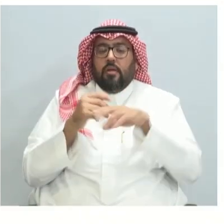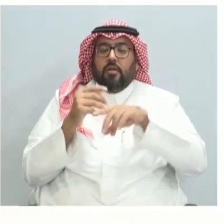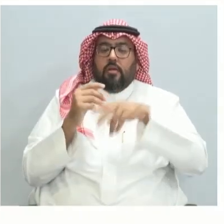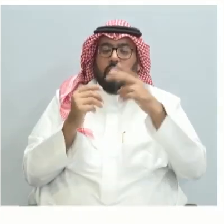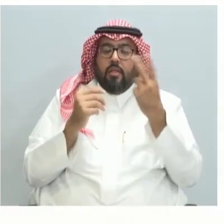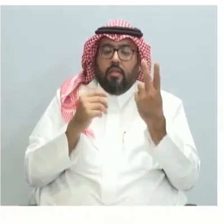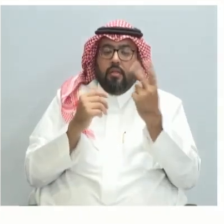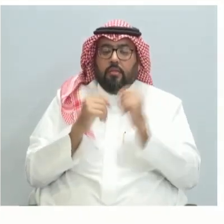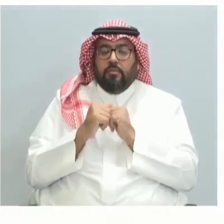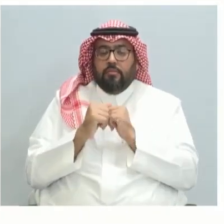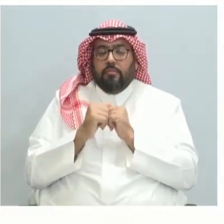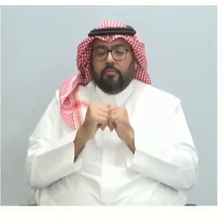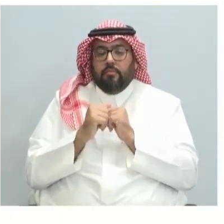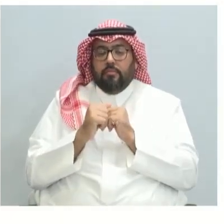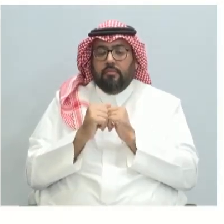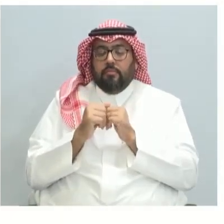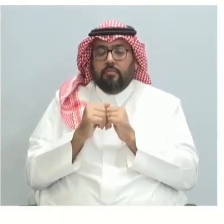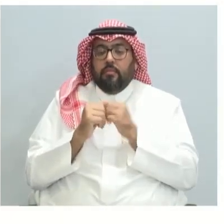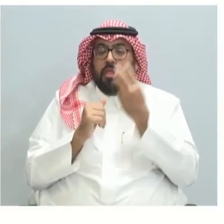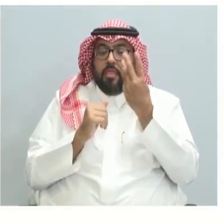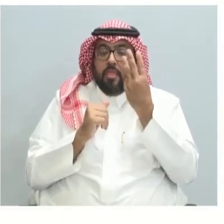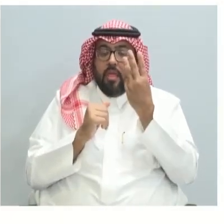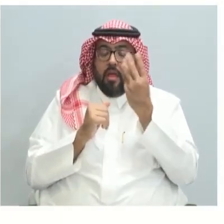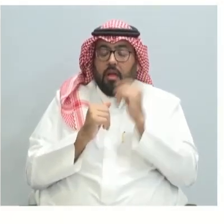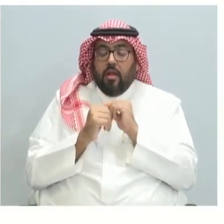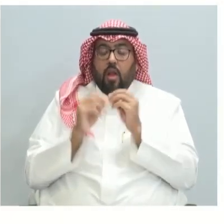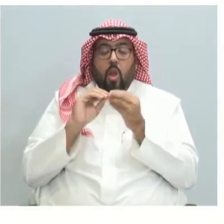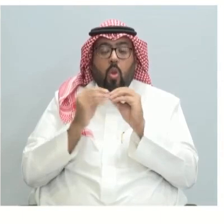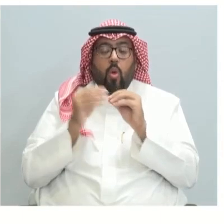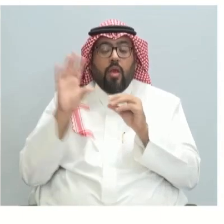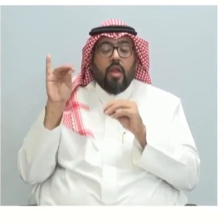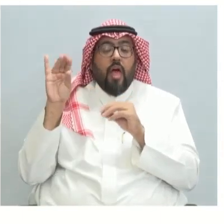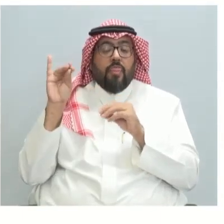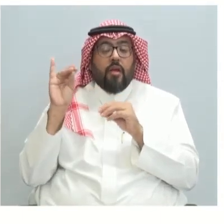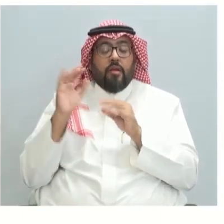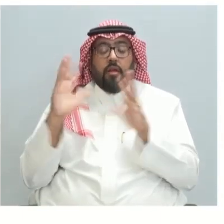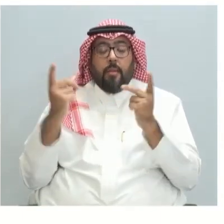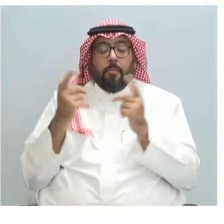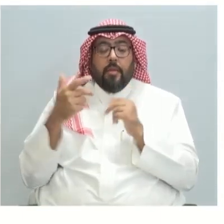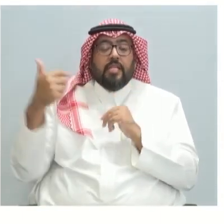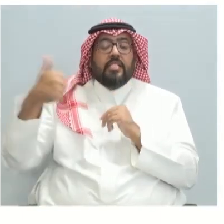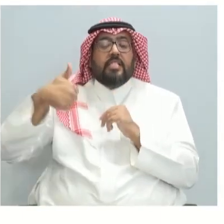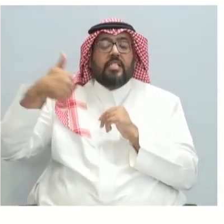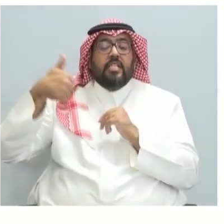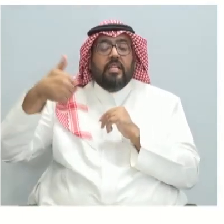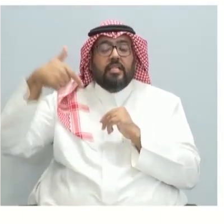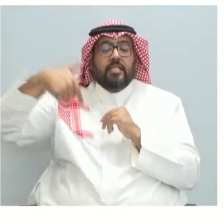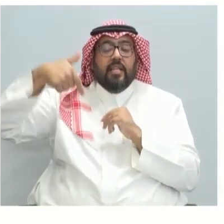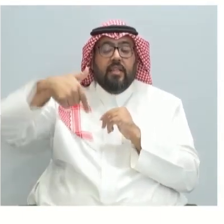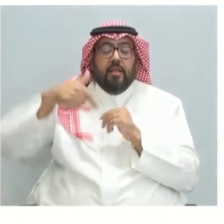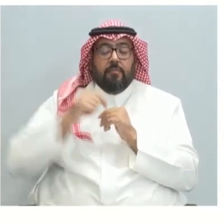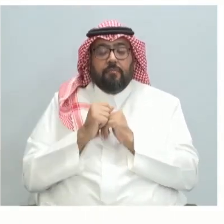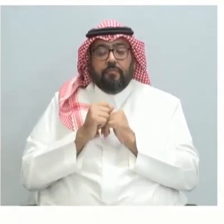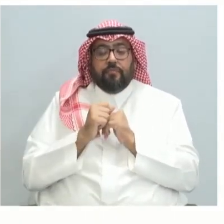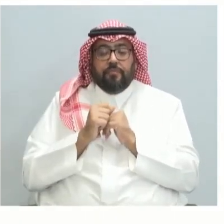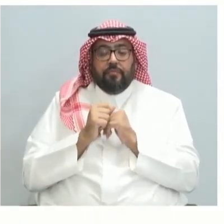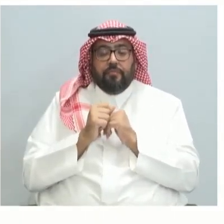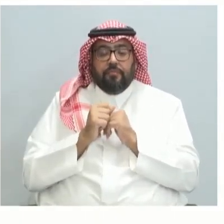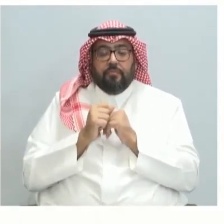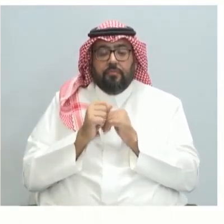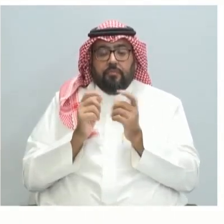الثاني الان لدينا قطاع الثالث باللون الاخضر قياسه كم 60 درجه اذا باستخدام المنقله